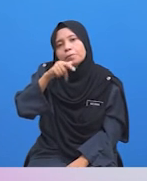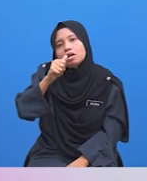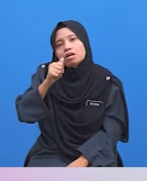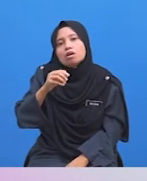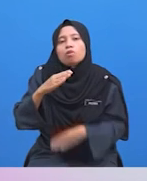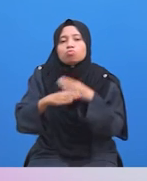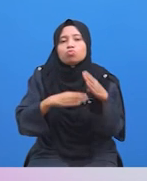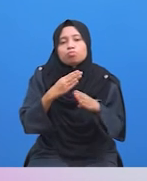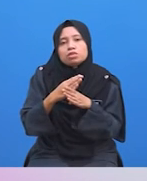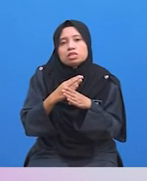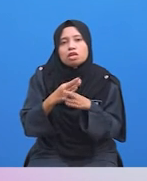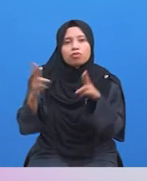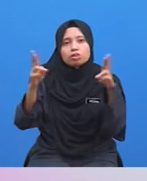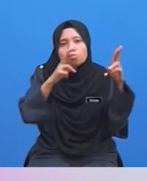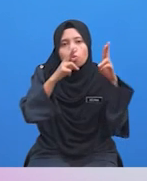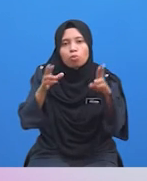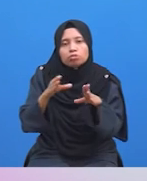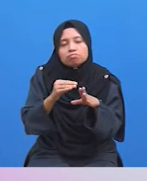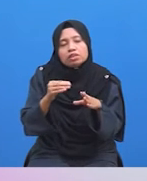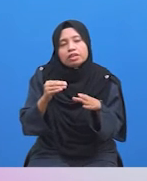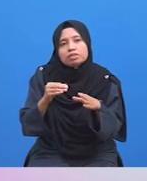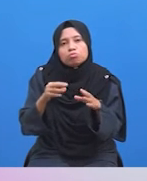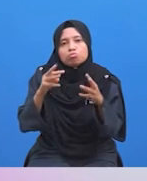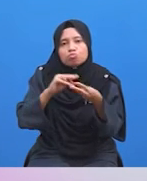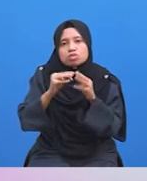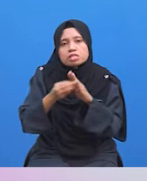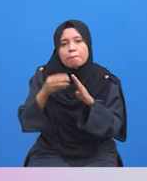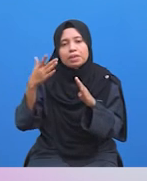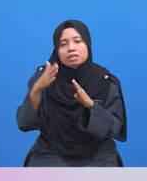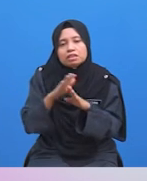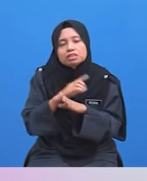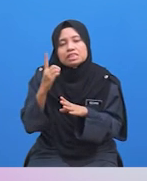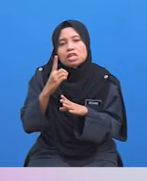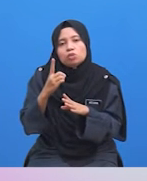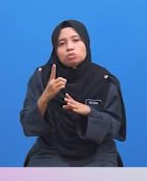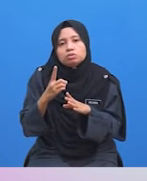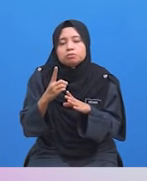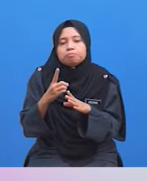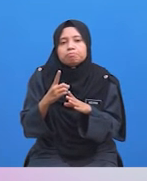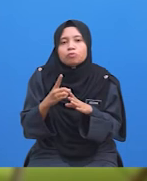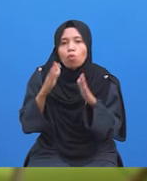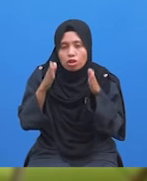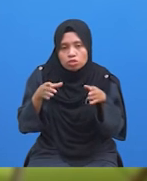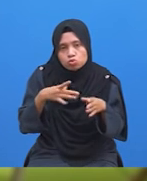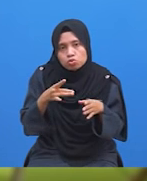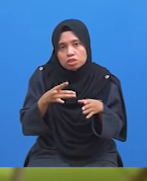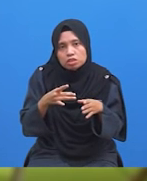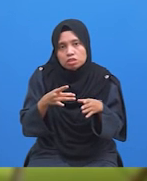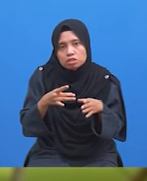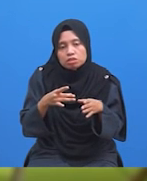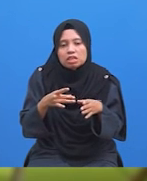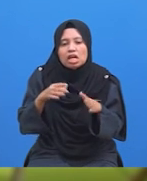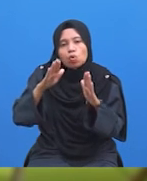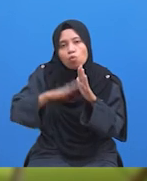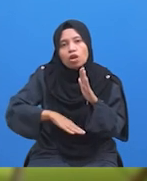berapi ribut Taufan dan kemarau menjadi tumpuan migrain seperti negara Malaysia yang kurang